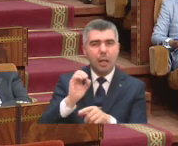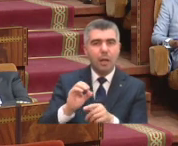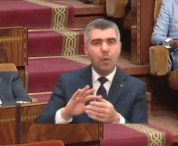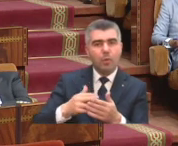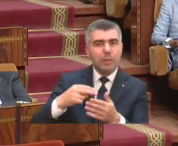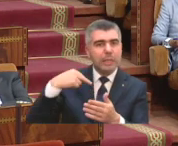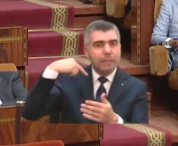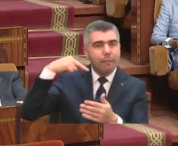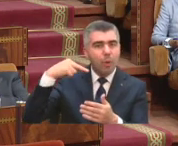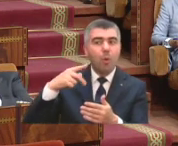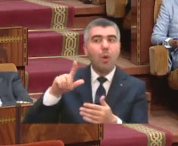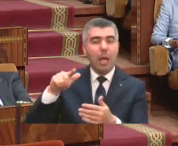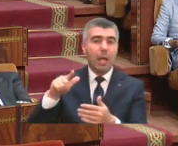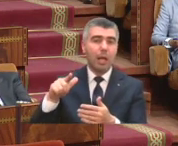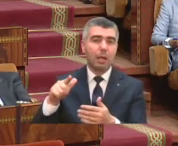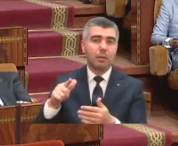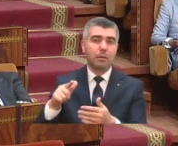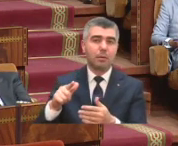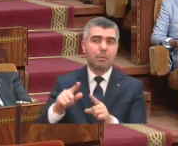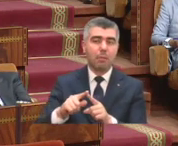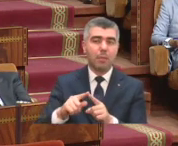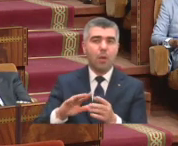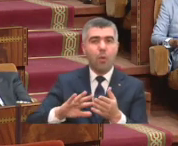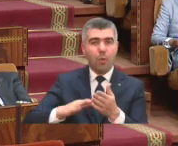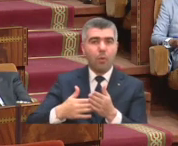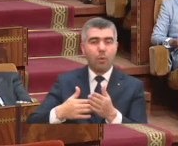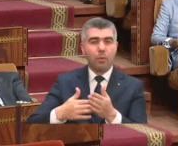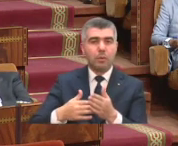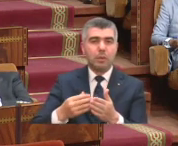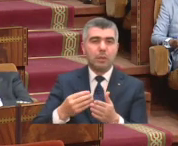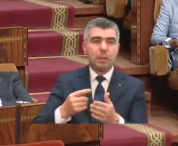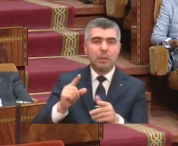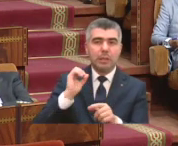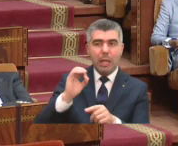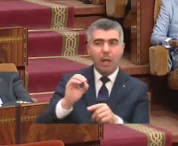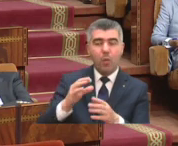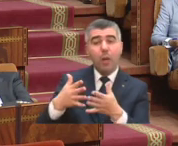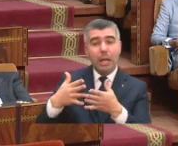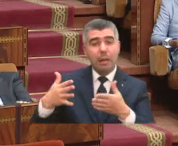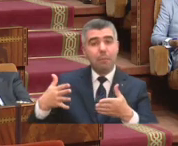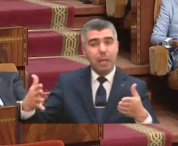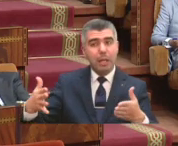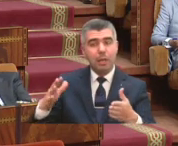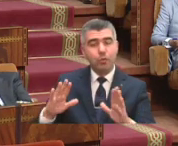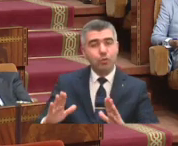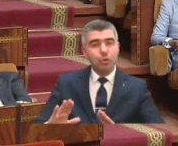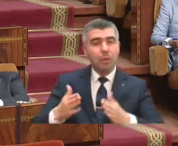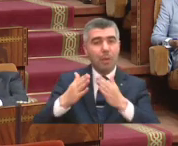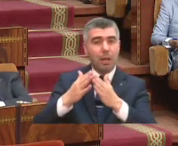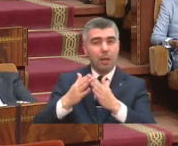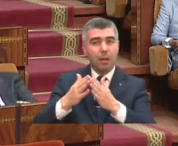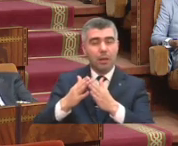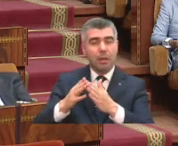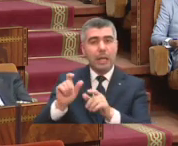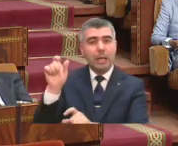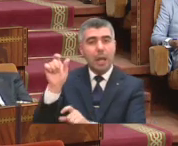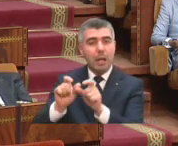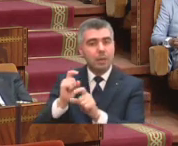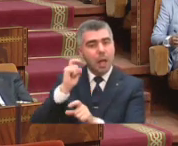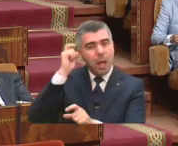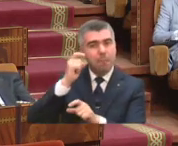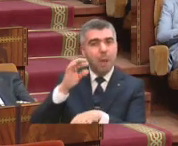صفروا كذلك، هذه المدن اللي هي مدن متوسطه ولكن الاقليم ديالها كبير وعنده طابع جبلي، وبالتالي خص يعني تفكروا فيها